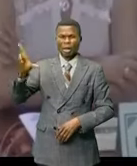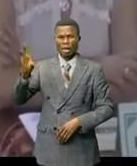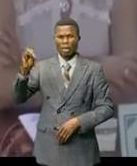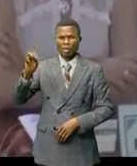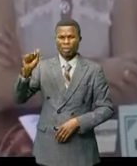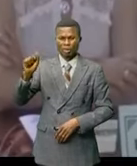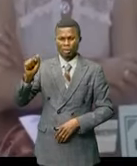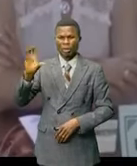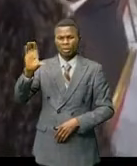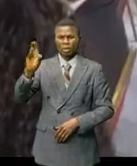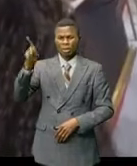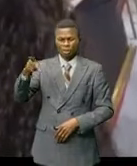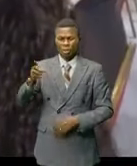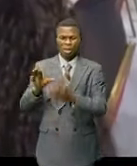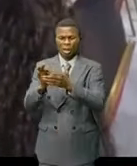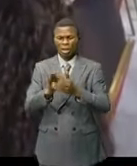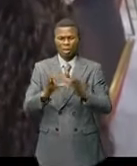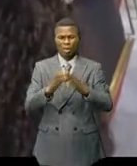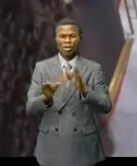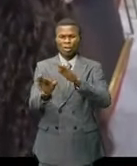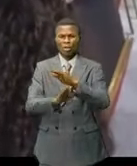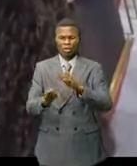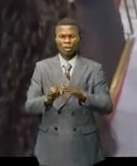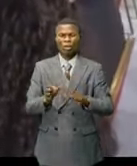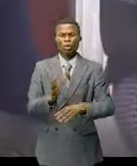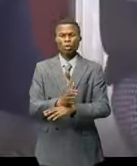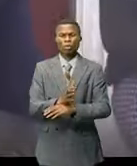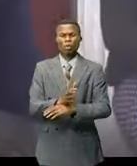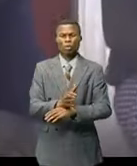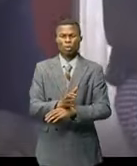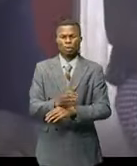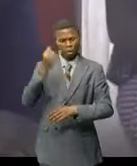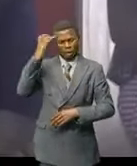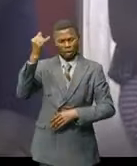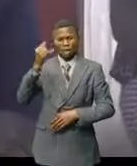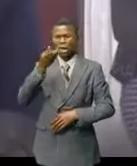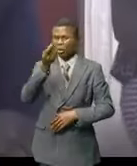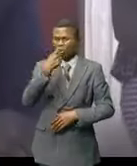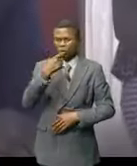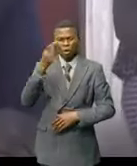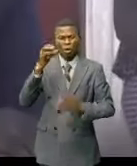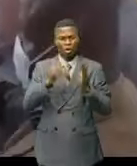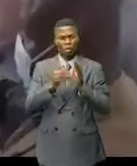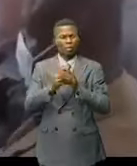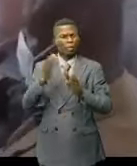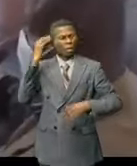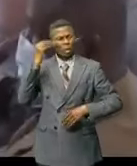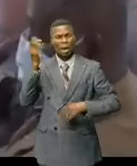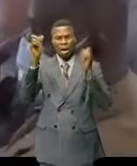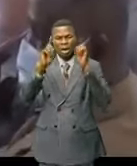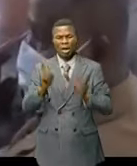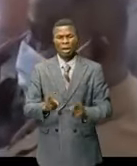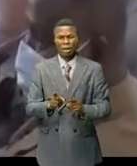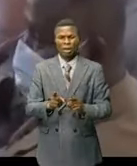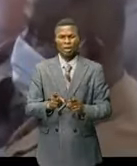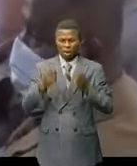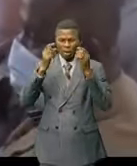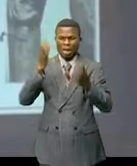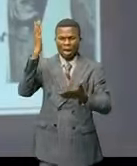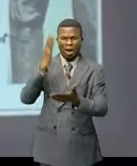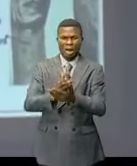PLNMTNCP en sigle, en collaboration avec la Fondation suisse DNDI, Initiative Médicaments pour les maladies tropicales négligées, tient à tout prix à